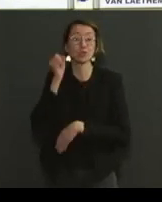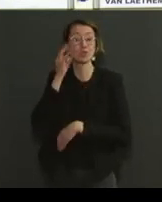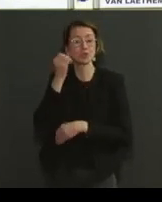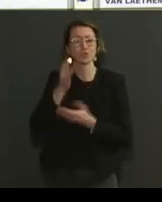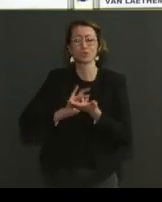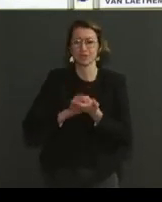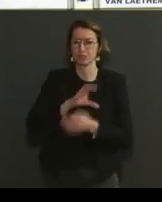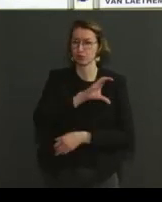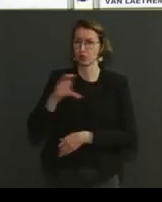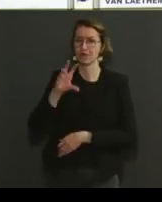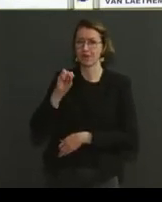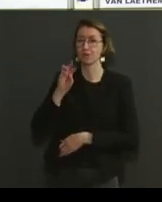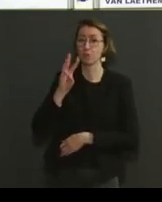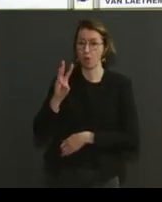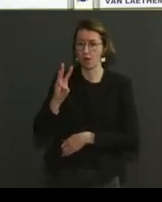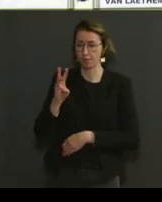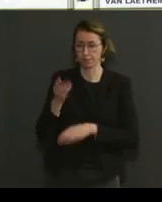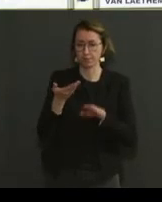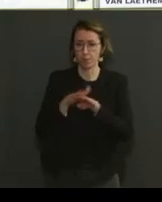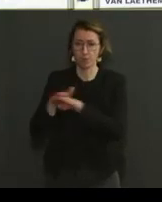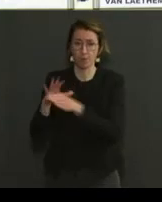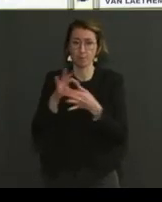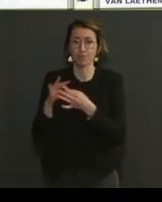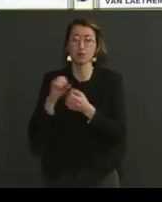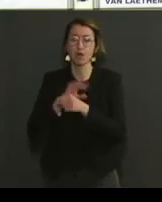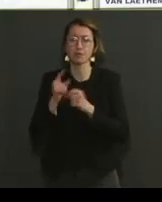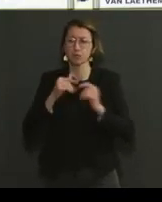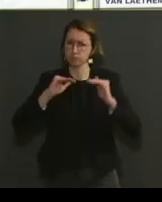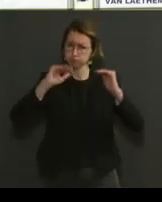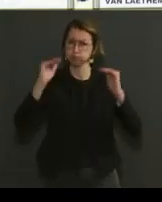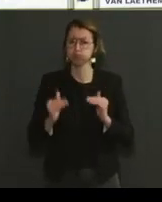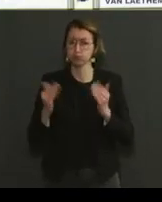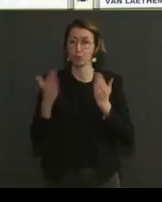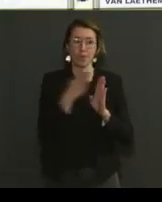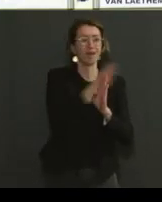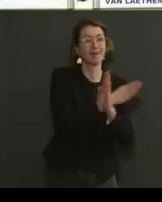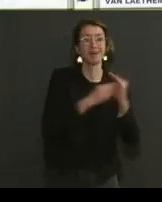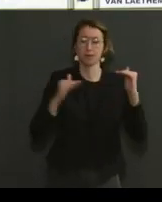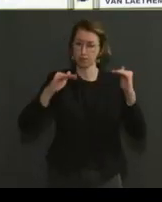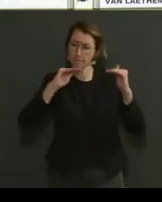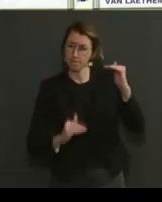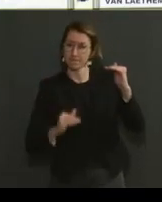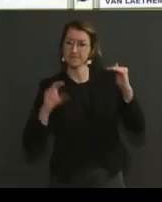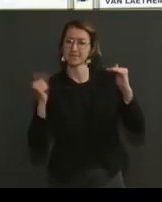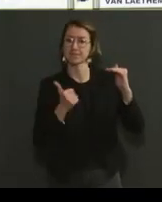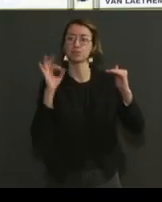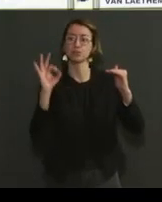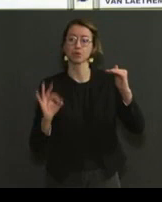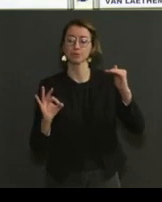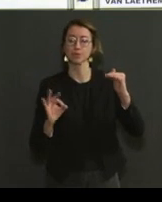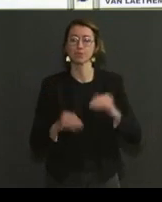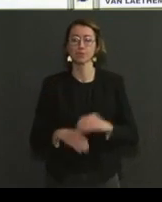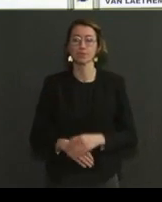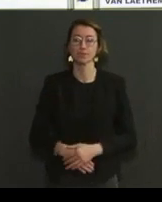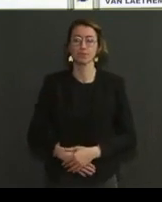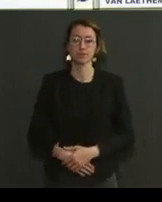continue et en l'occurrence une baisse de 26% sur base hebdomadaire. Après ces résultats